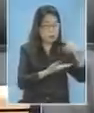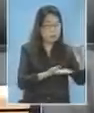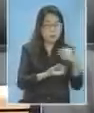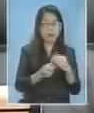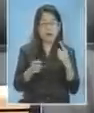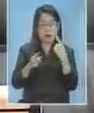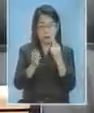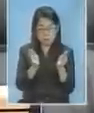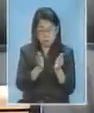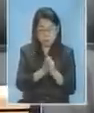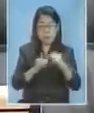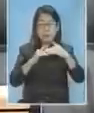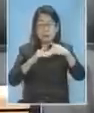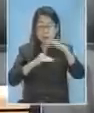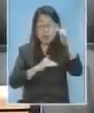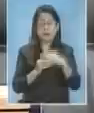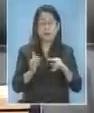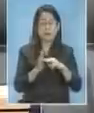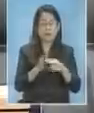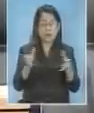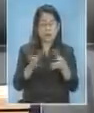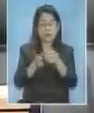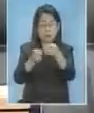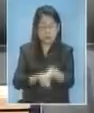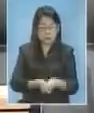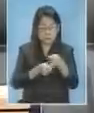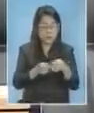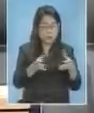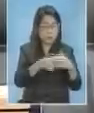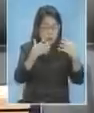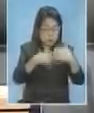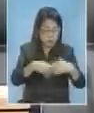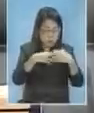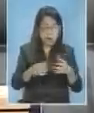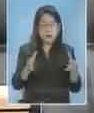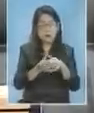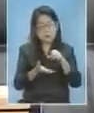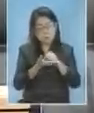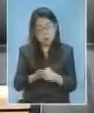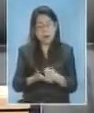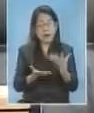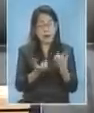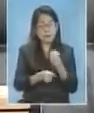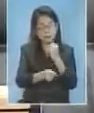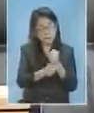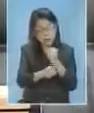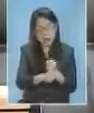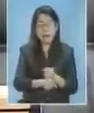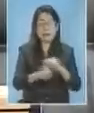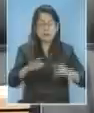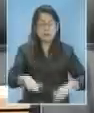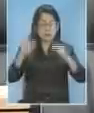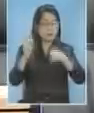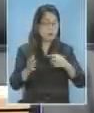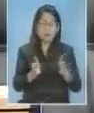ประเทศนั่นหมายความว่าภาคเกษตรภาคอุตสาหกรรมภาคบริการของเราการจ้างงานของเราลูกหลานของเราตัวเร